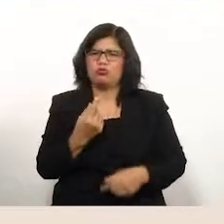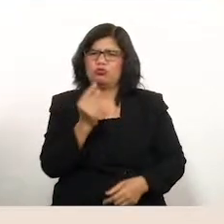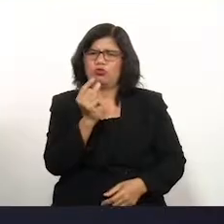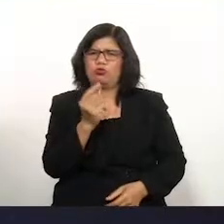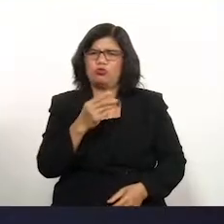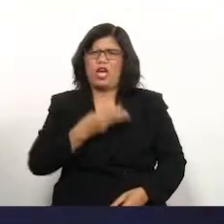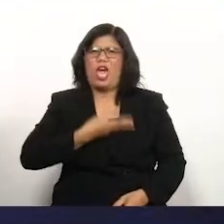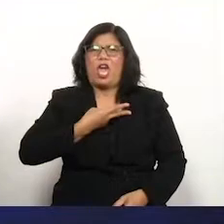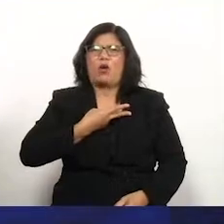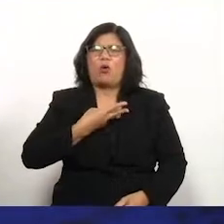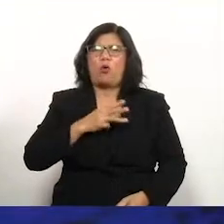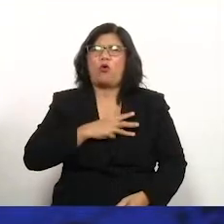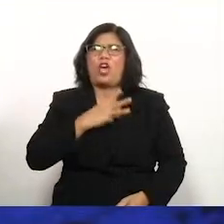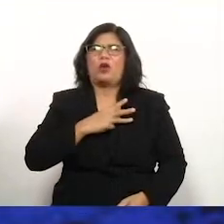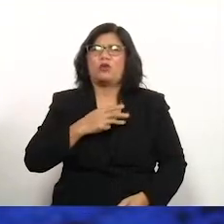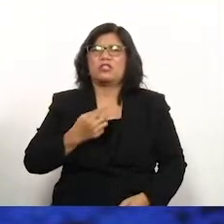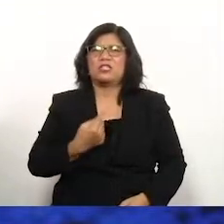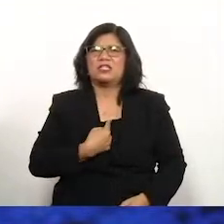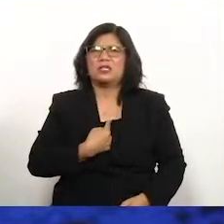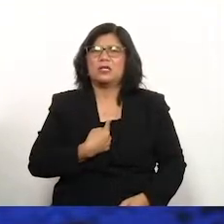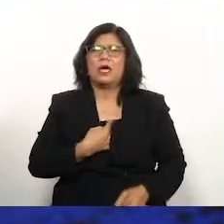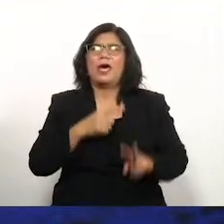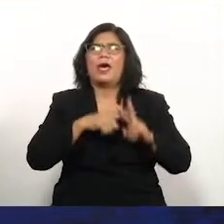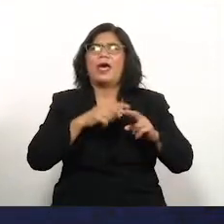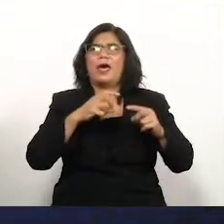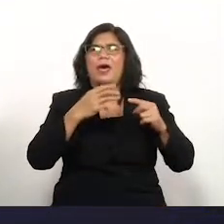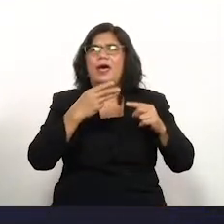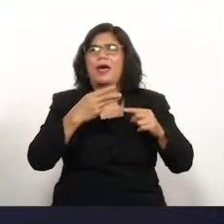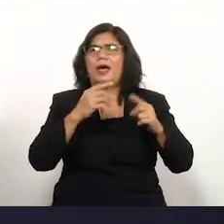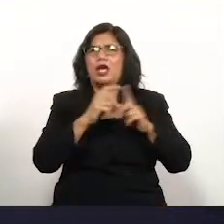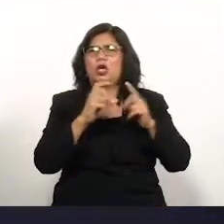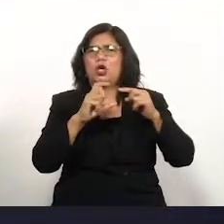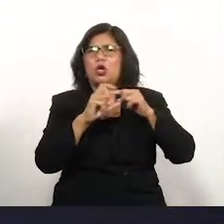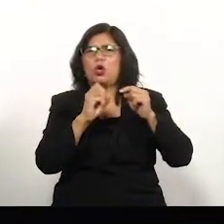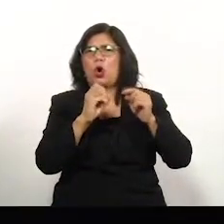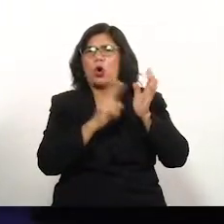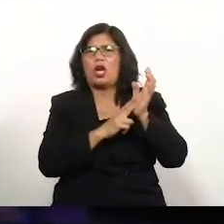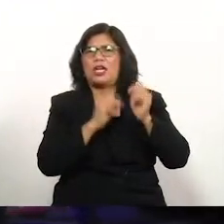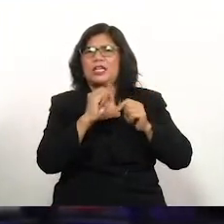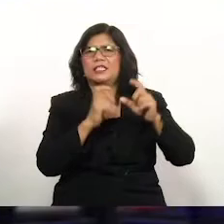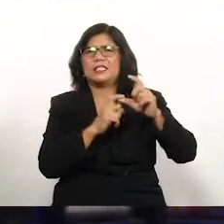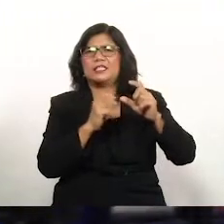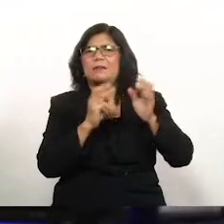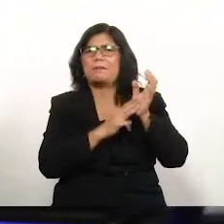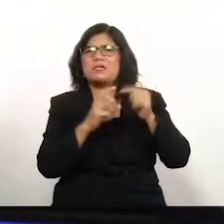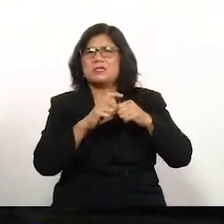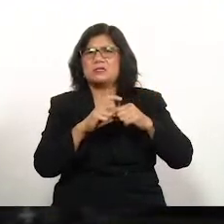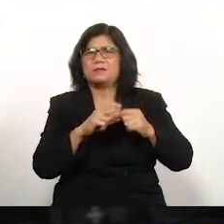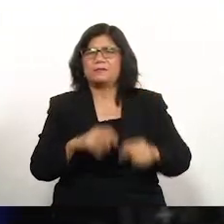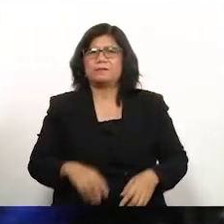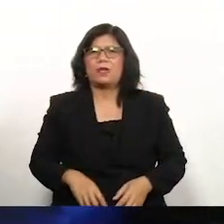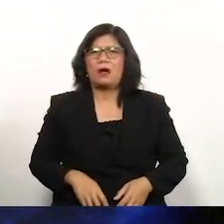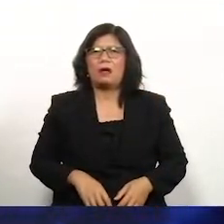yang hedon Hai di dalam jiwanya Hai yang Tuhan mawar keseimbangan betul Kita harus pikul